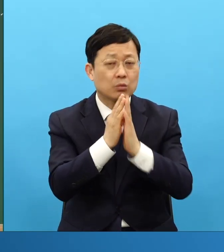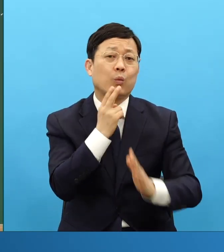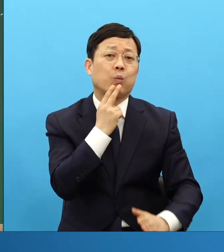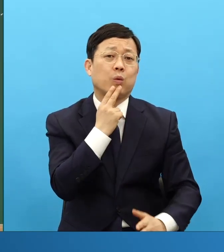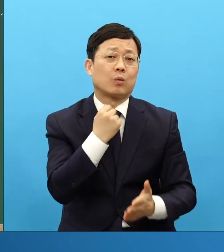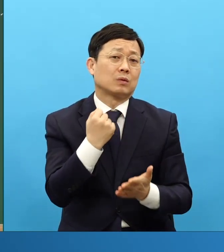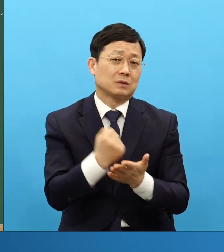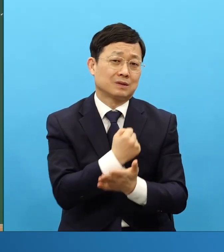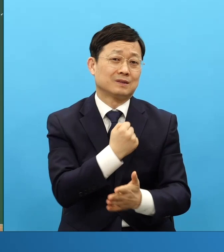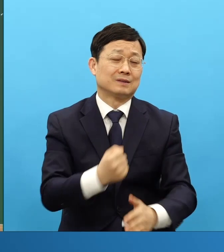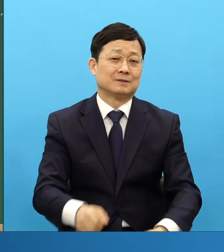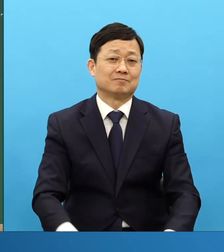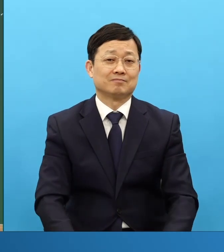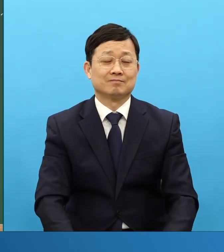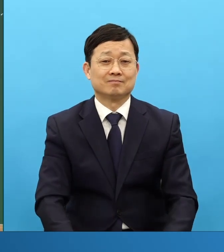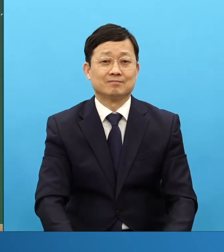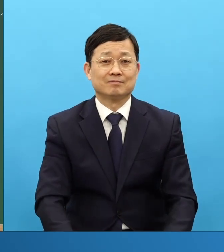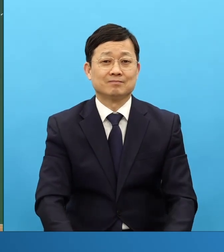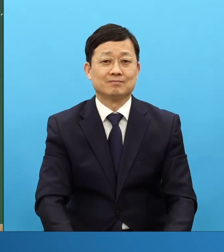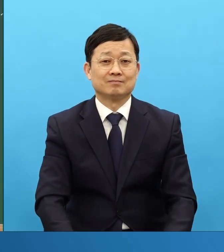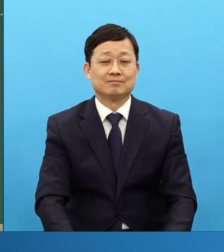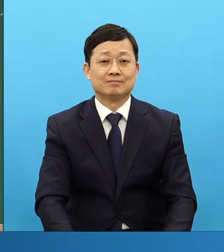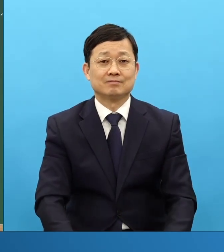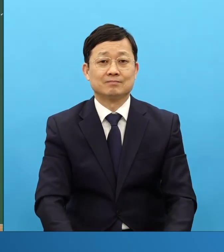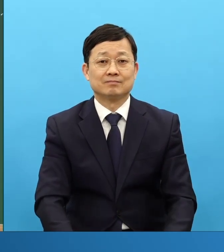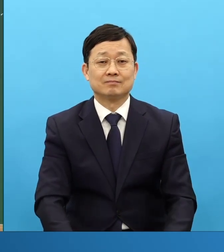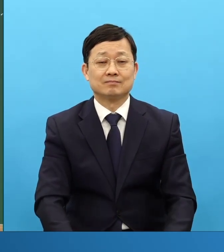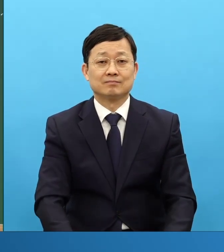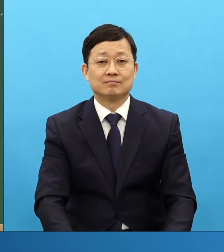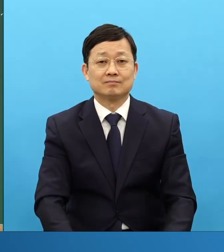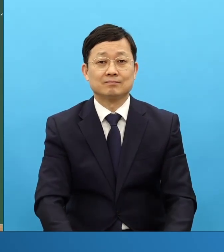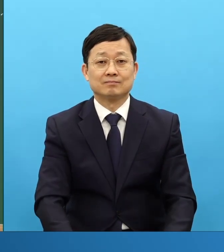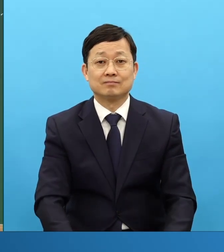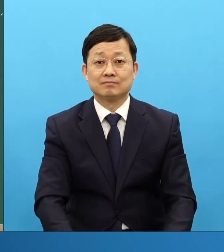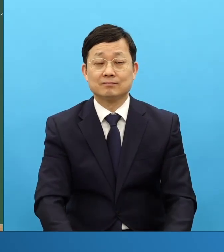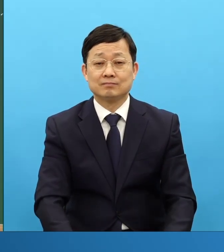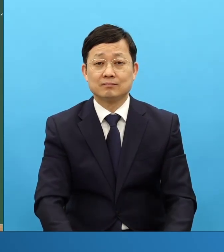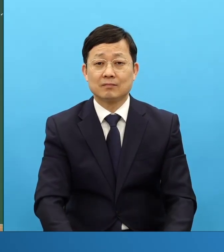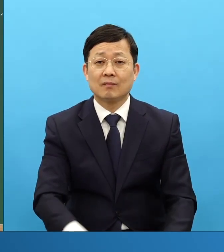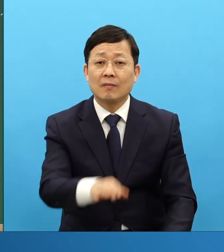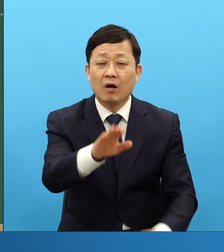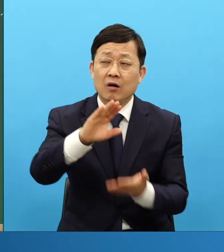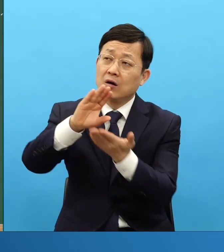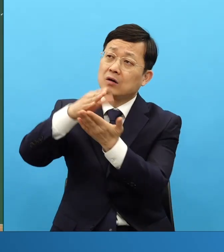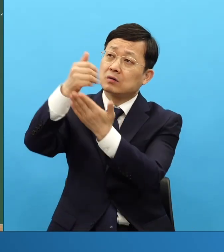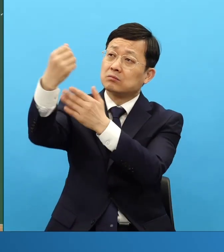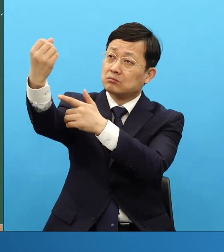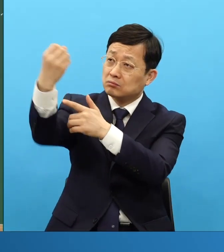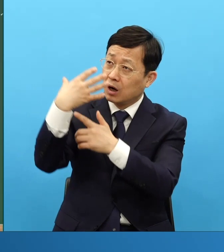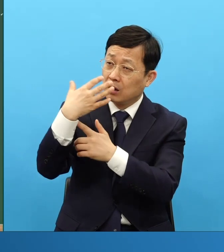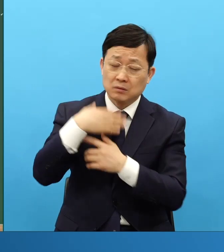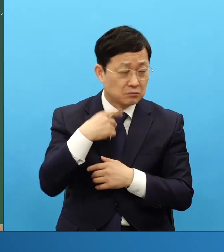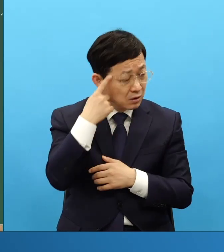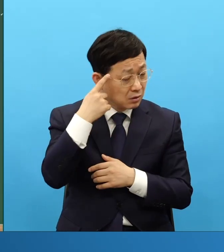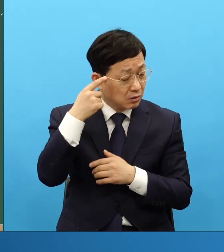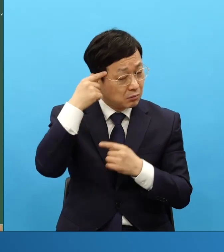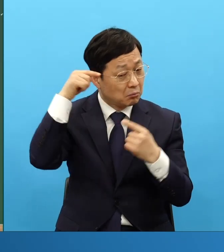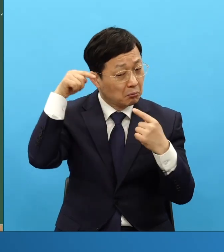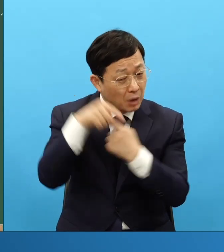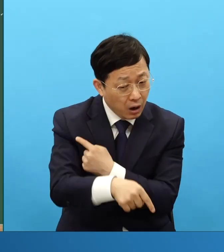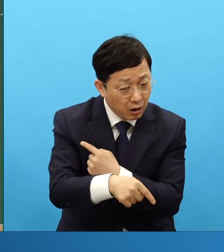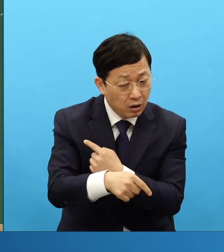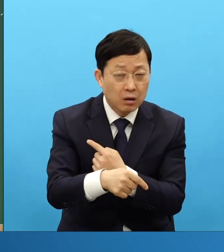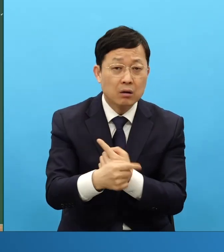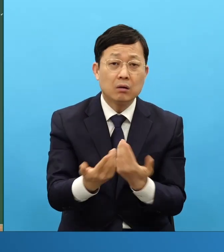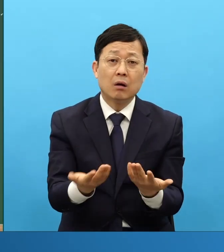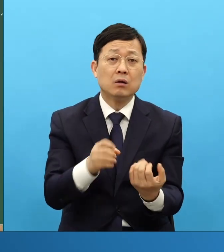evangelization. But church office, there isn't one thing by which you can hold to and 그러면 really have communication for world evangelization. 그리스도께서 하신 말씀하고 나하고는 전혀 상관이 없는 거예요. Then that means that the words that